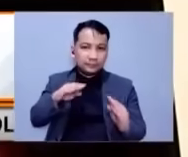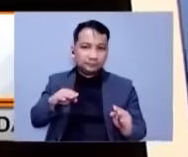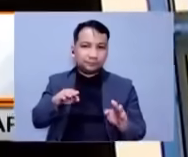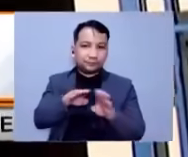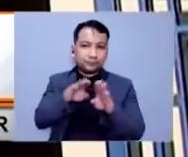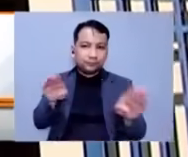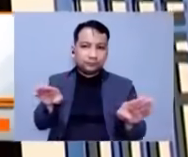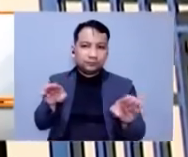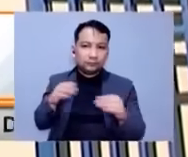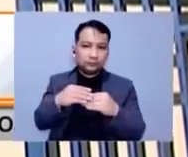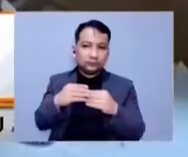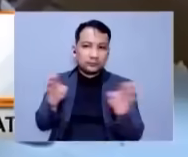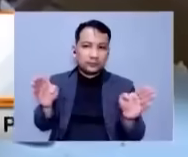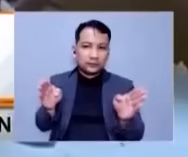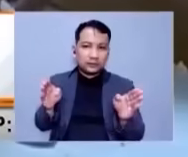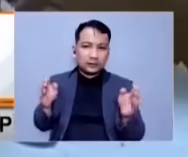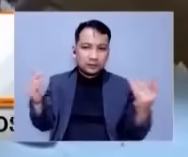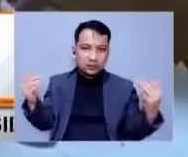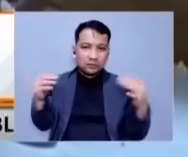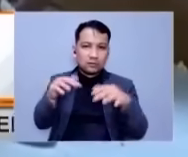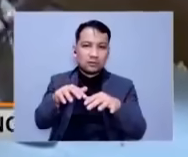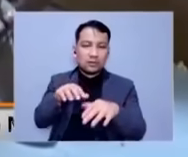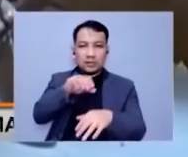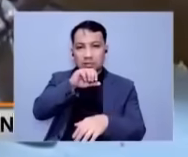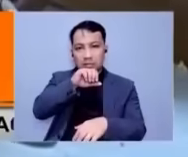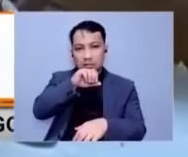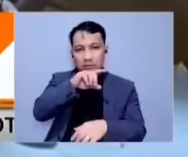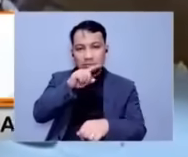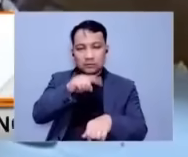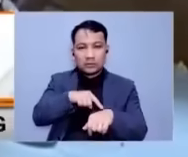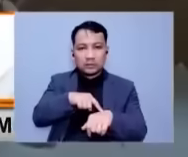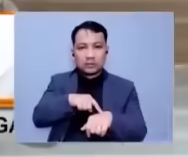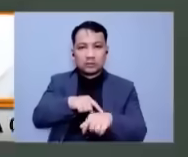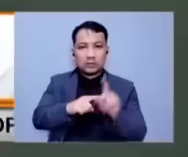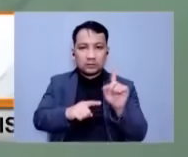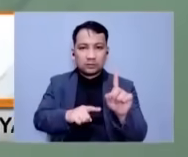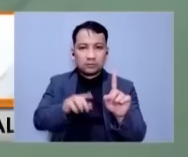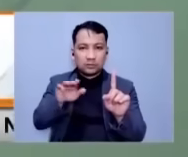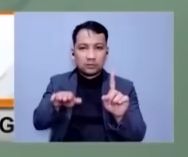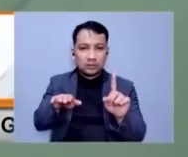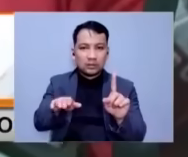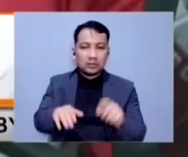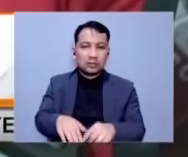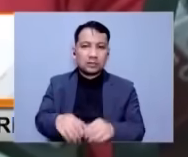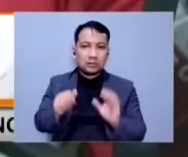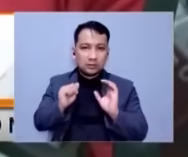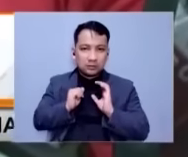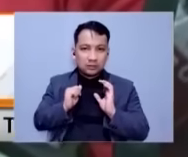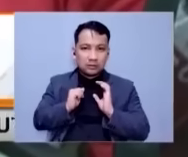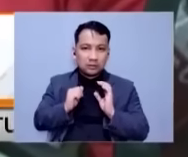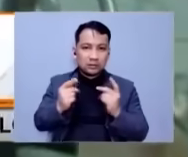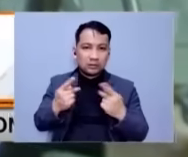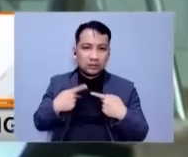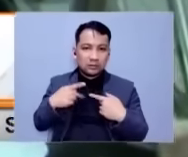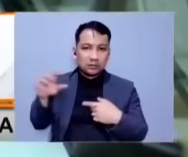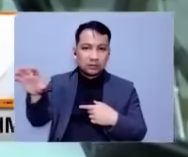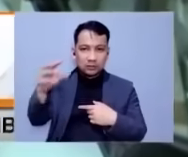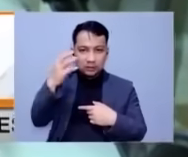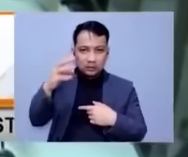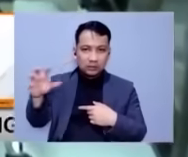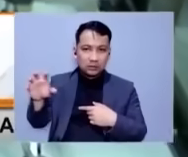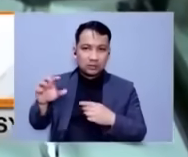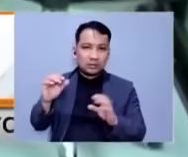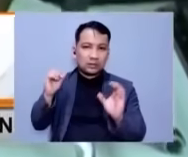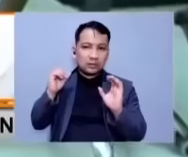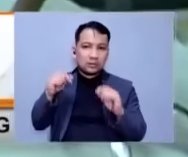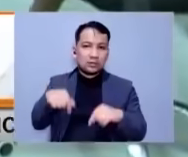barangay hall para doon tumambay ang matatanda pagpatak ng alauna ng hapon, di aircon at may electric fan pa. Kaya chill na chill sila